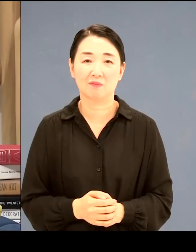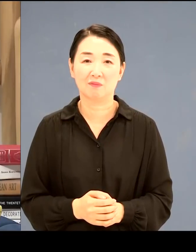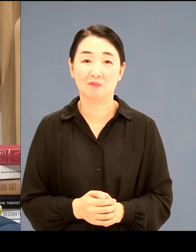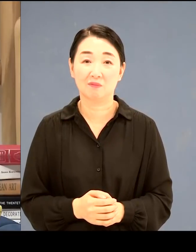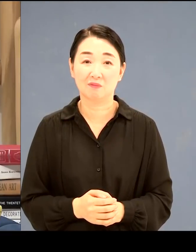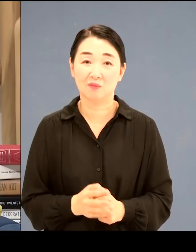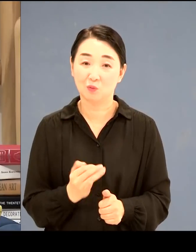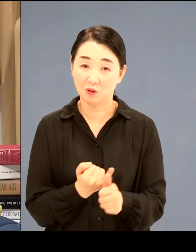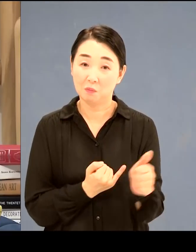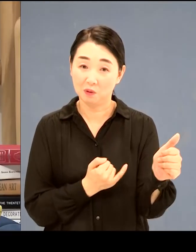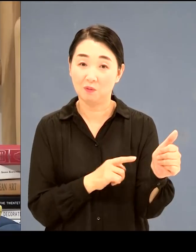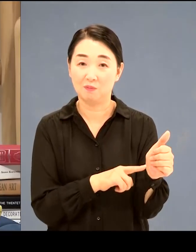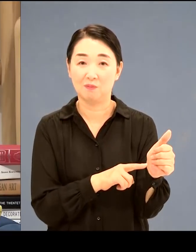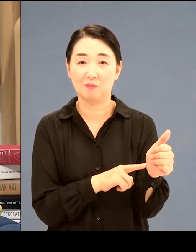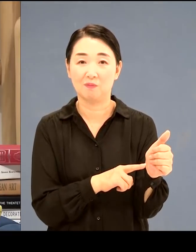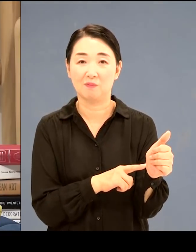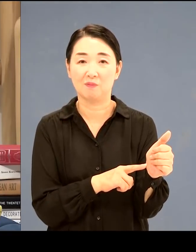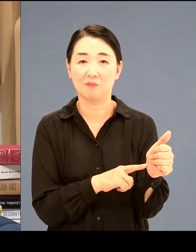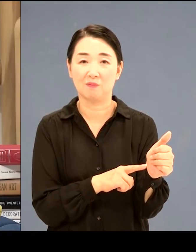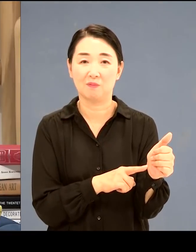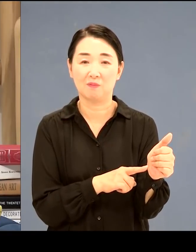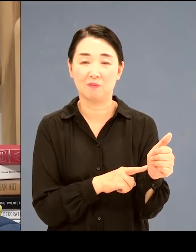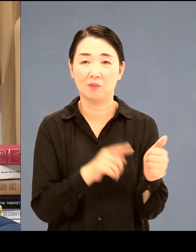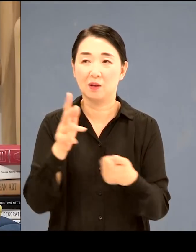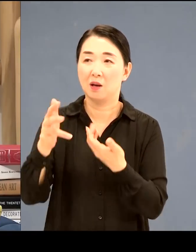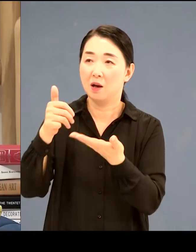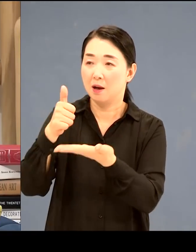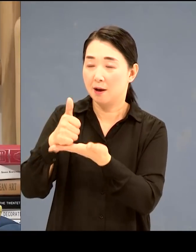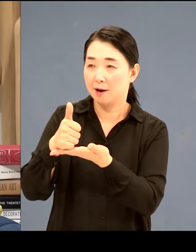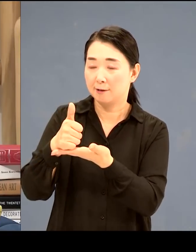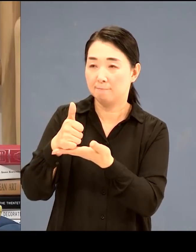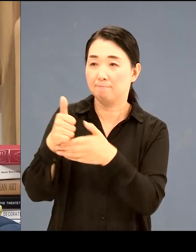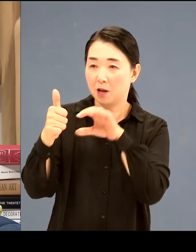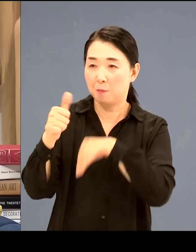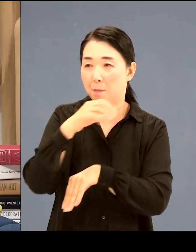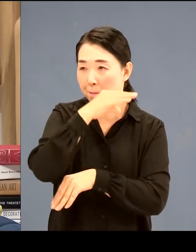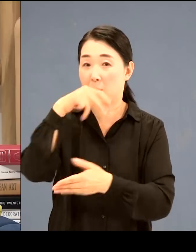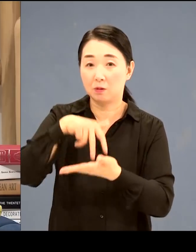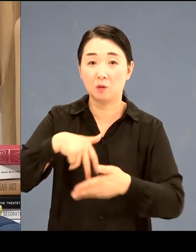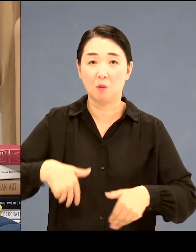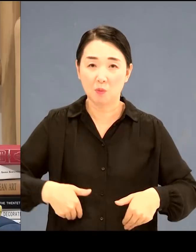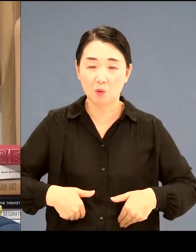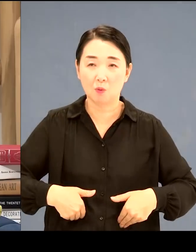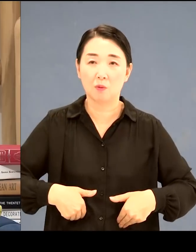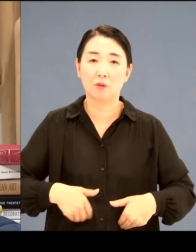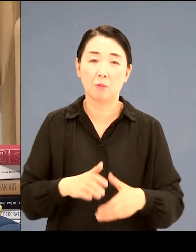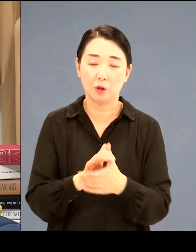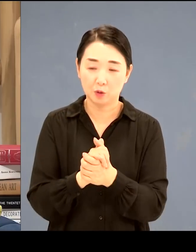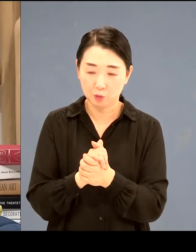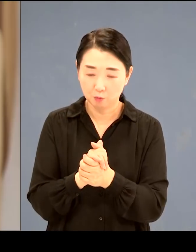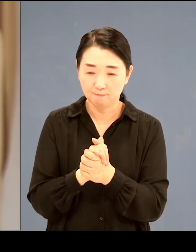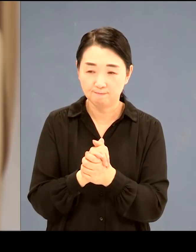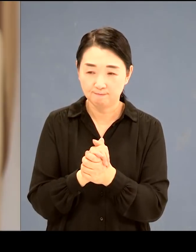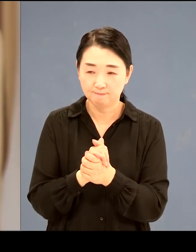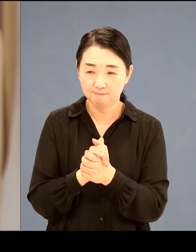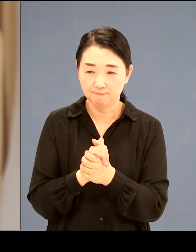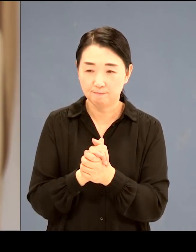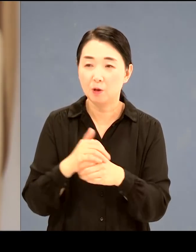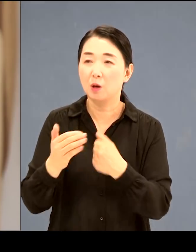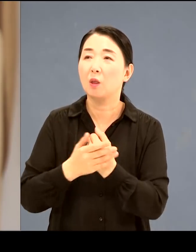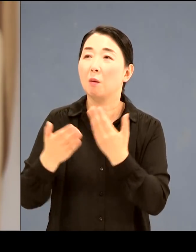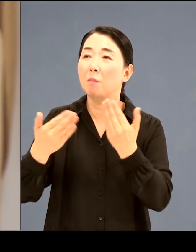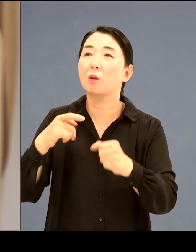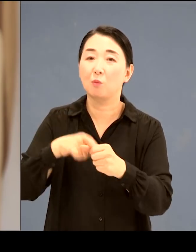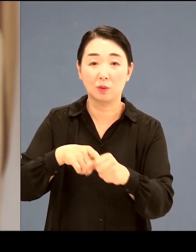그래서 저희가 이제 하나님 앞에 바로 서야 된다 해서 이제 기도를 받으러 가자. 그래서 그때